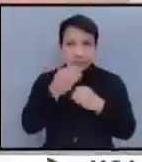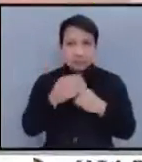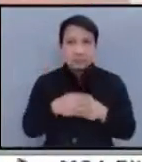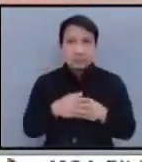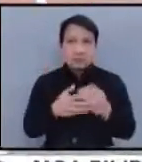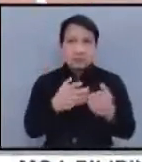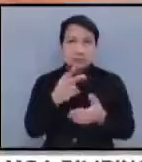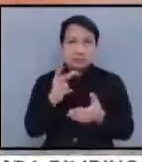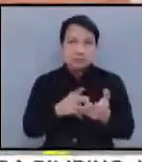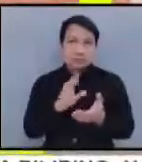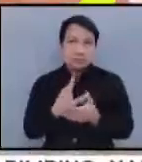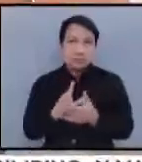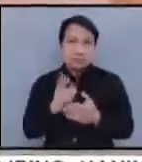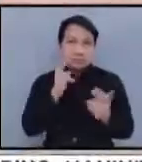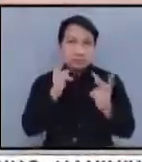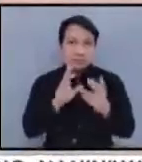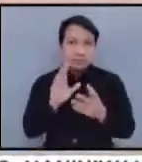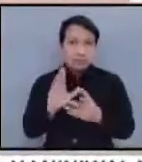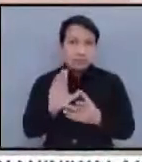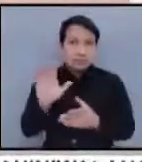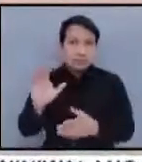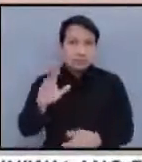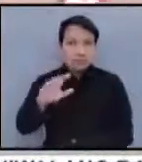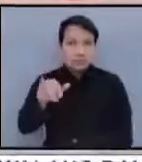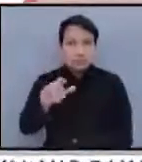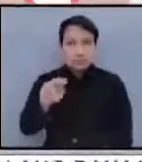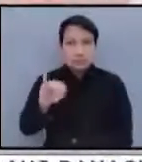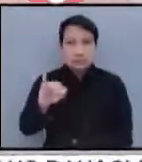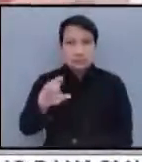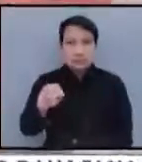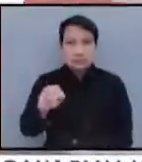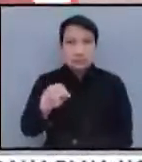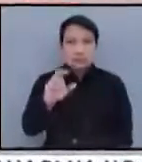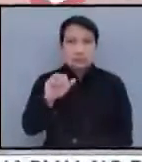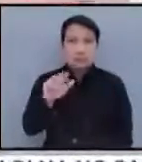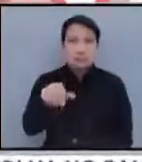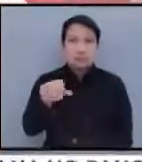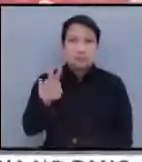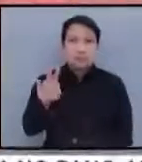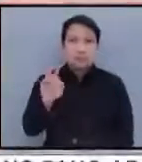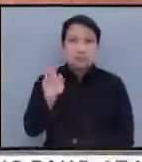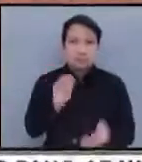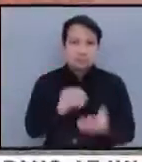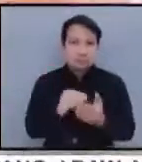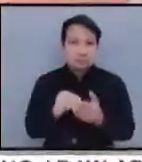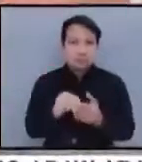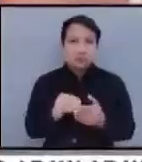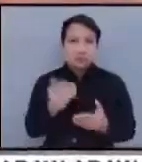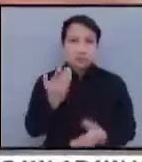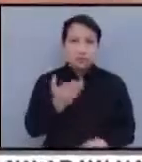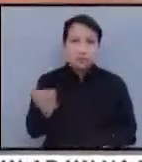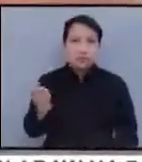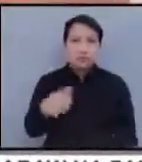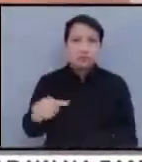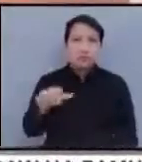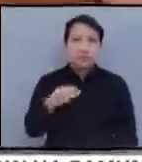you ang mga video content ni Janio. Gaining 12.7 million followers lang naman sa TikTok,